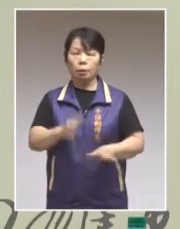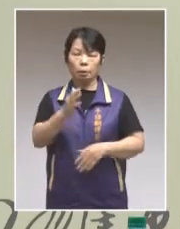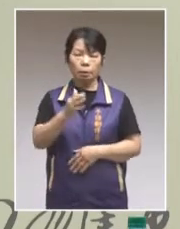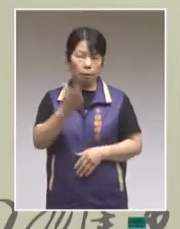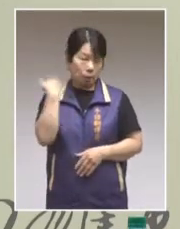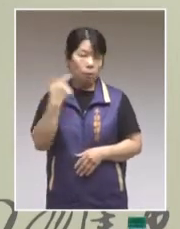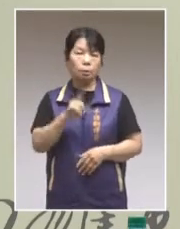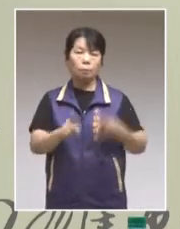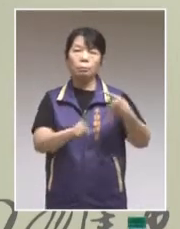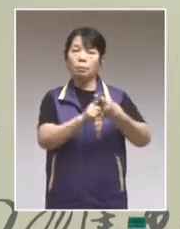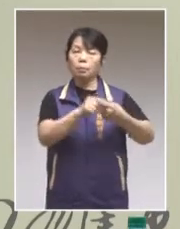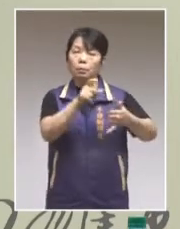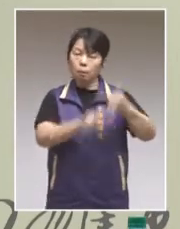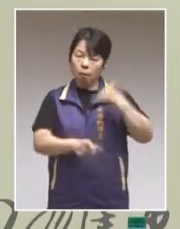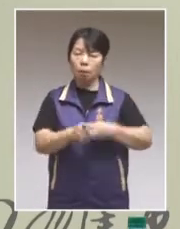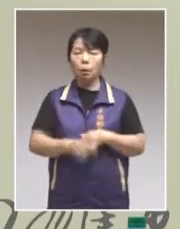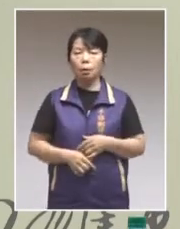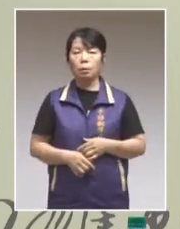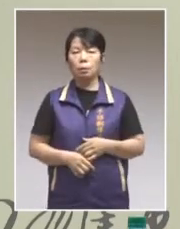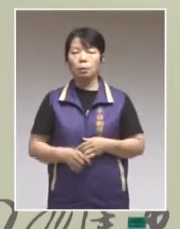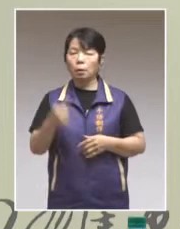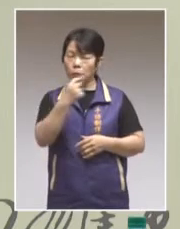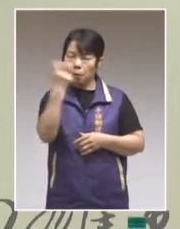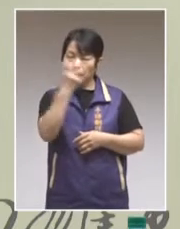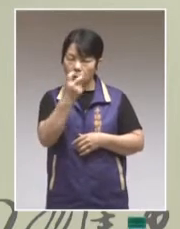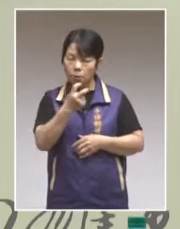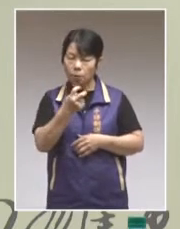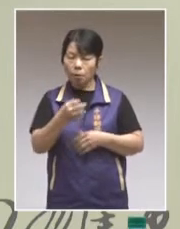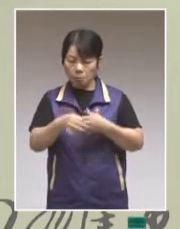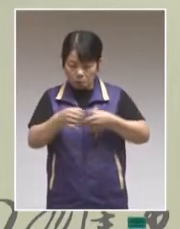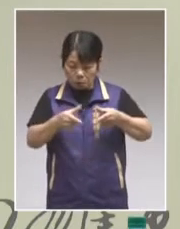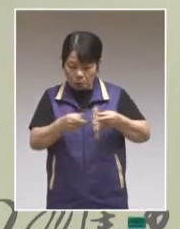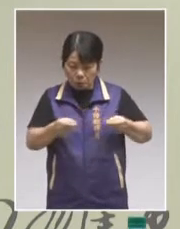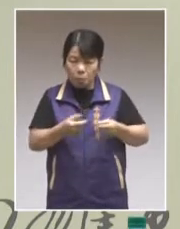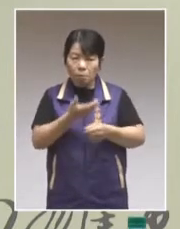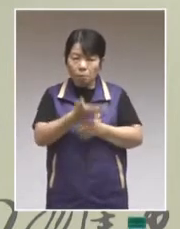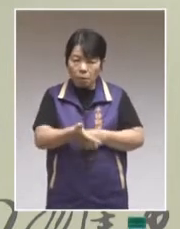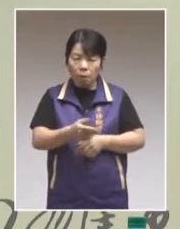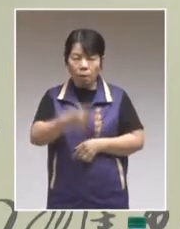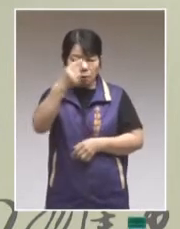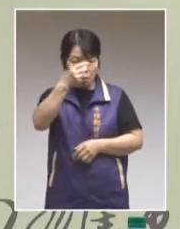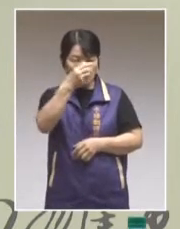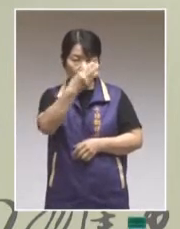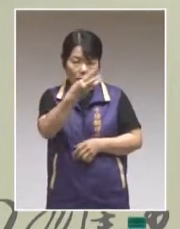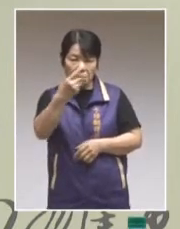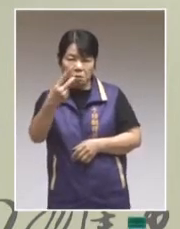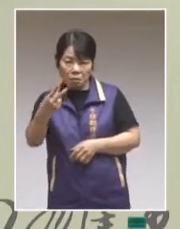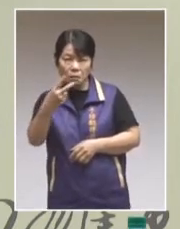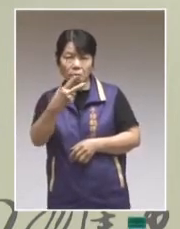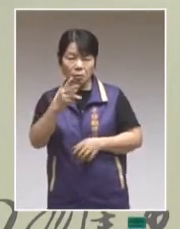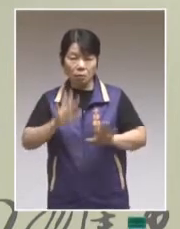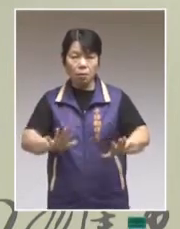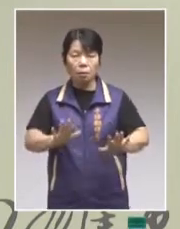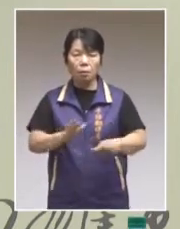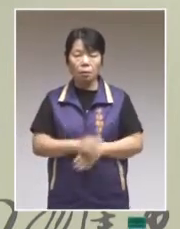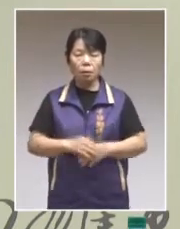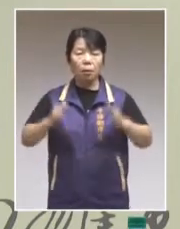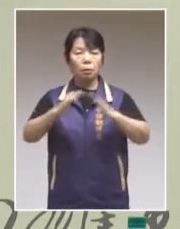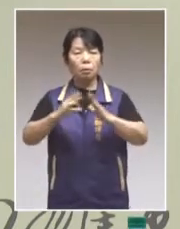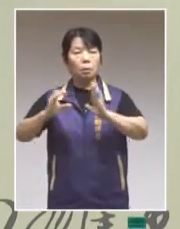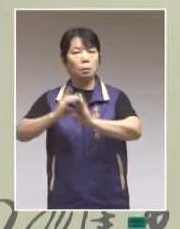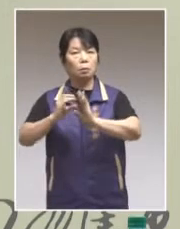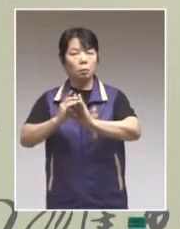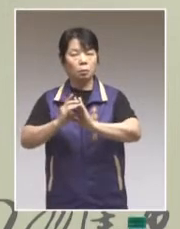者几支快筛或者是居隔者几支快筛三支两支等等这样，那我们现在以家户为单